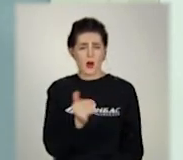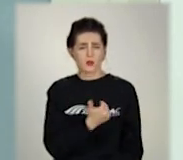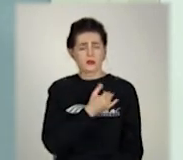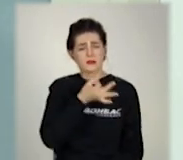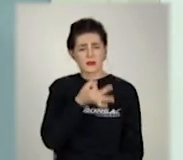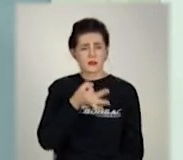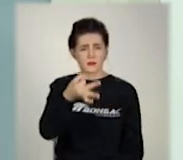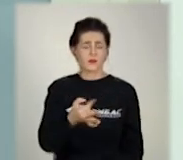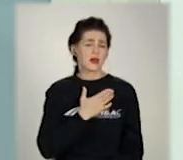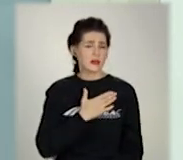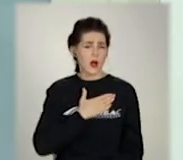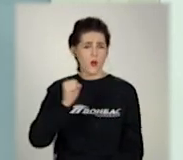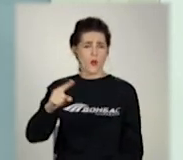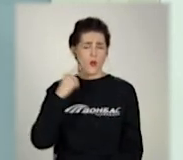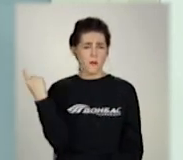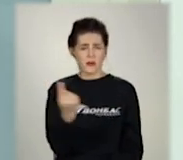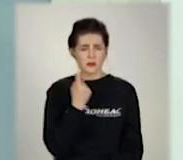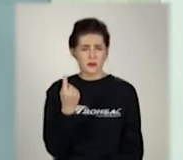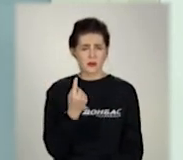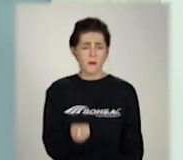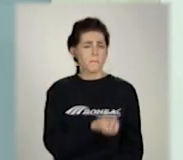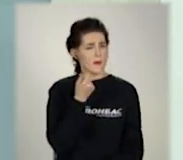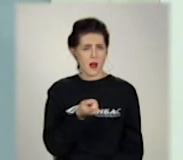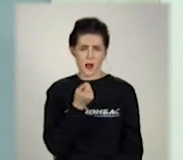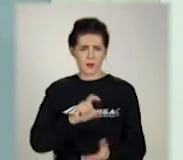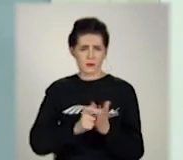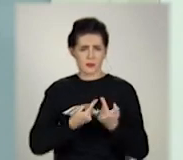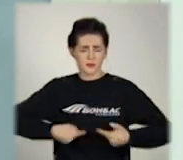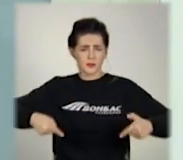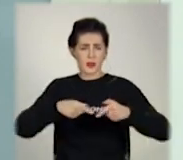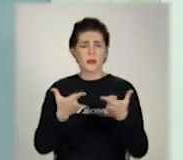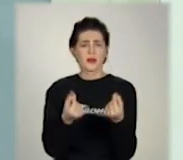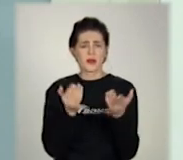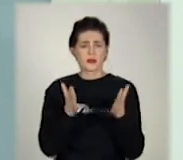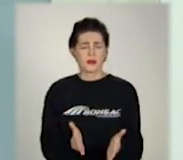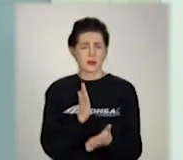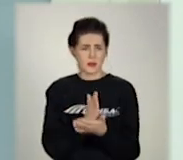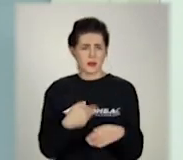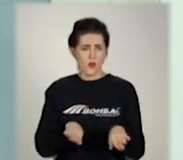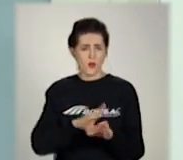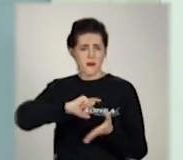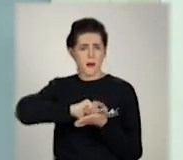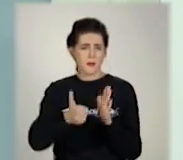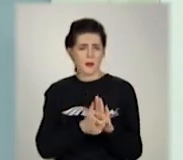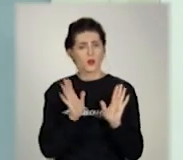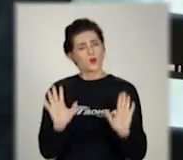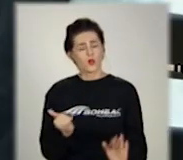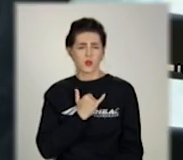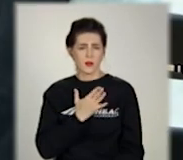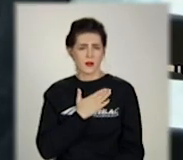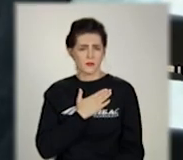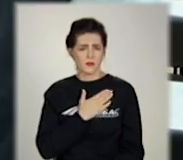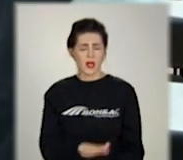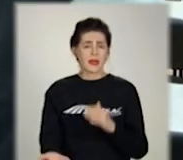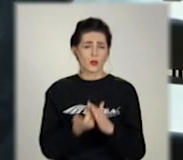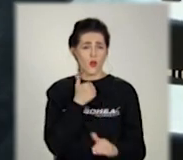що в нашій області мало закладів, в яких є такі кабінети. Ну, такі кабінети є тільки у нас. У